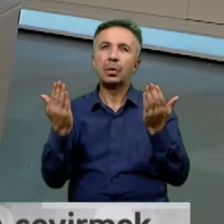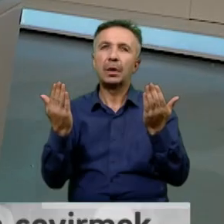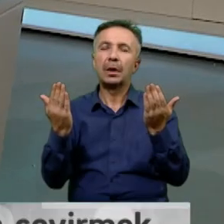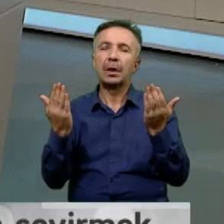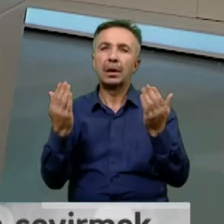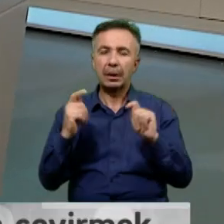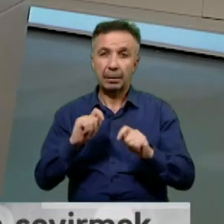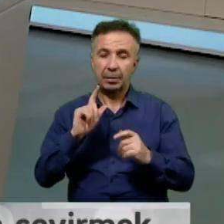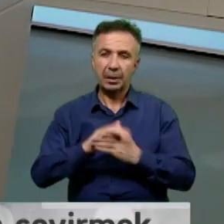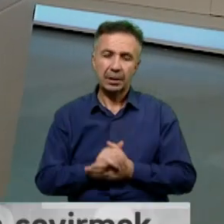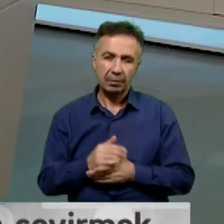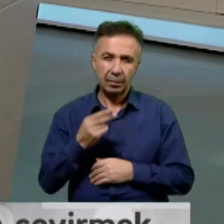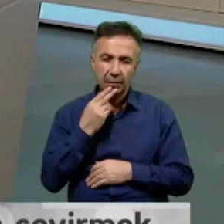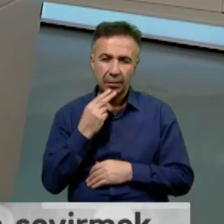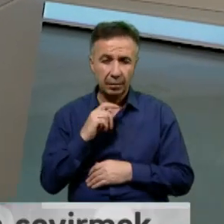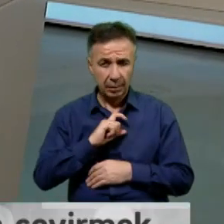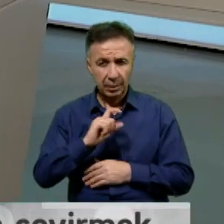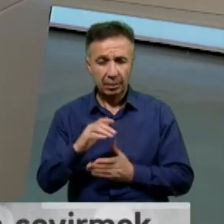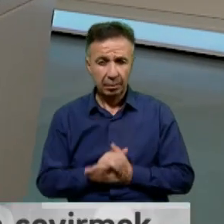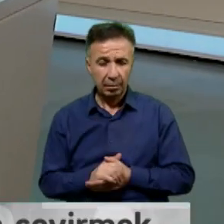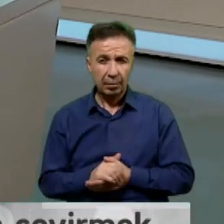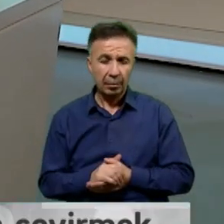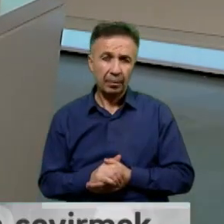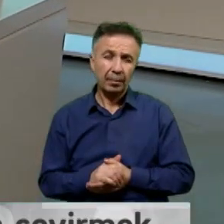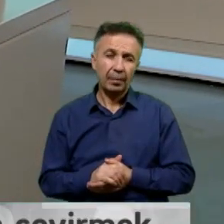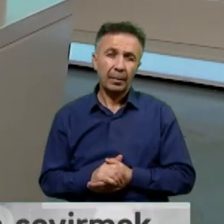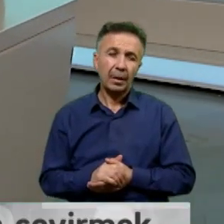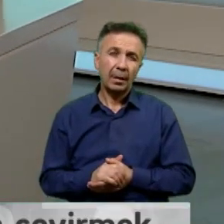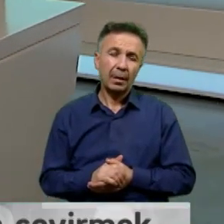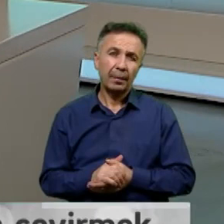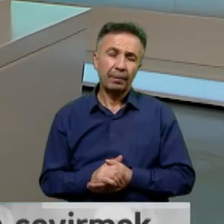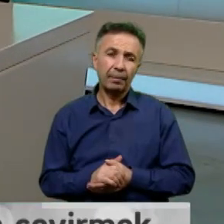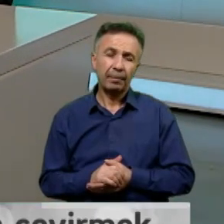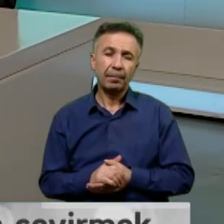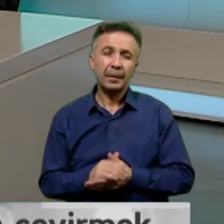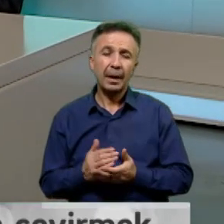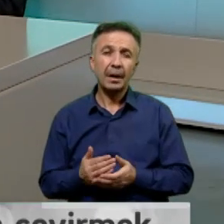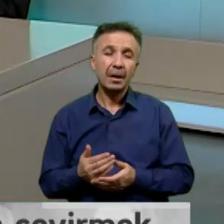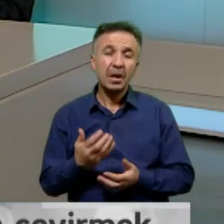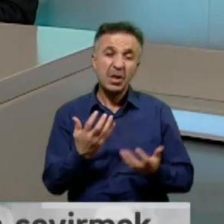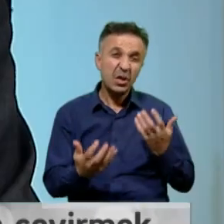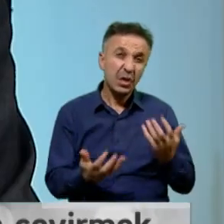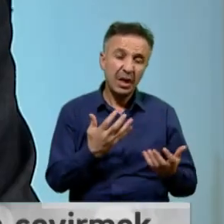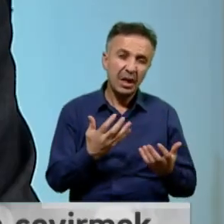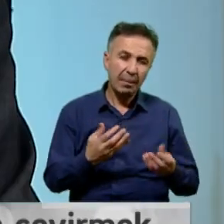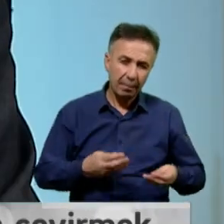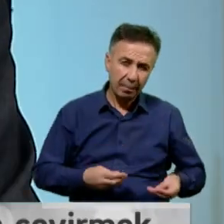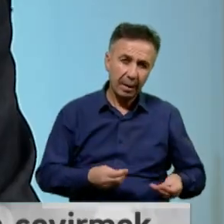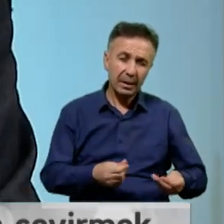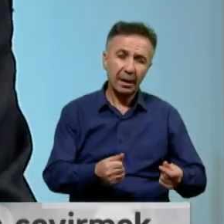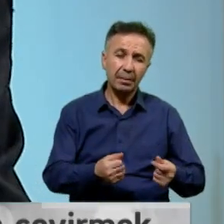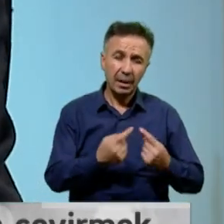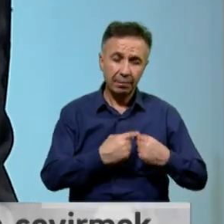oluyor. Hanımefendiye vereceğimiz cevap Allahümme ecirna minen nar yani cehennem azabından ateşinden bizi